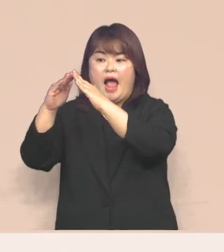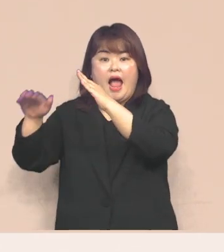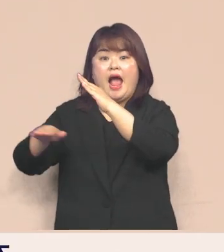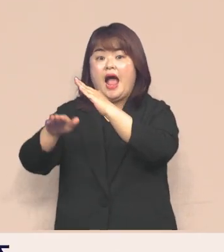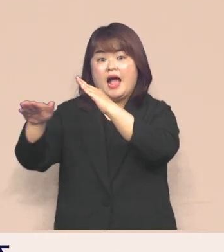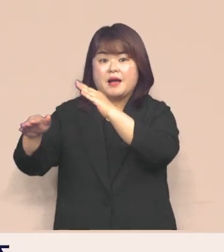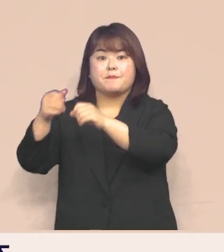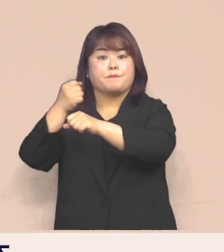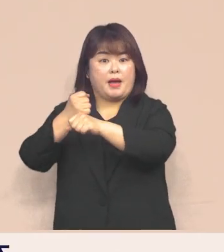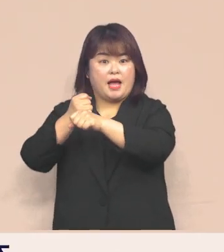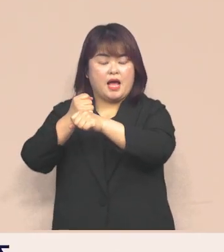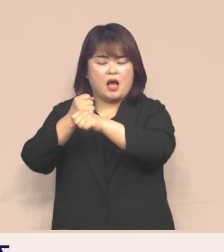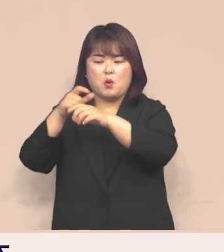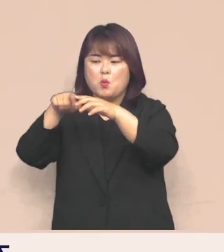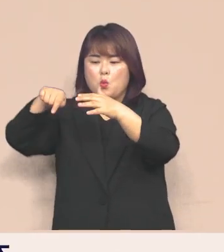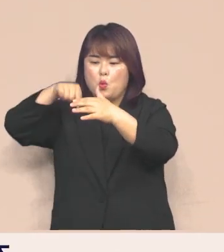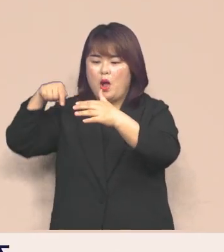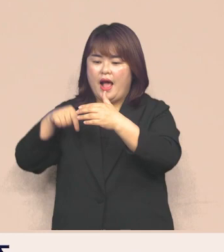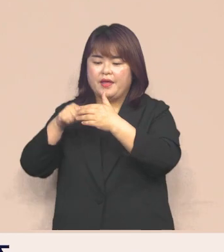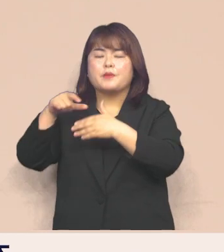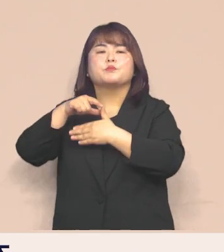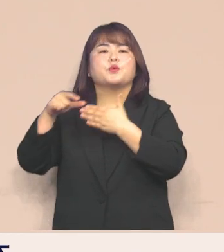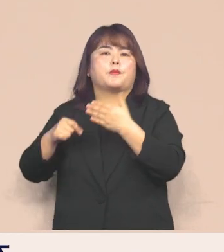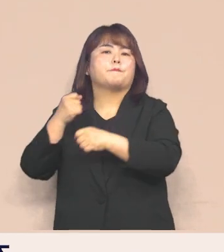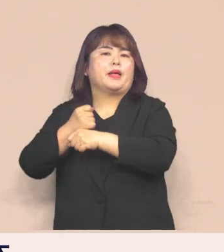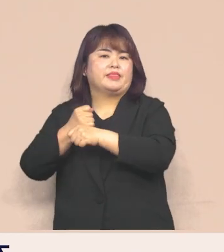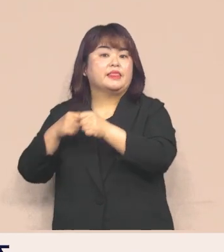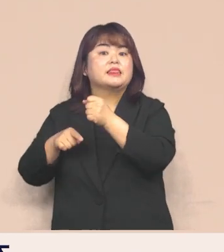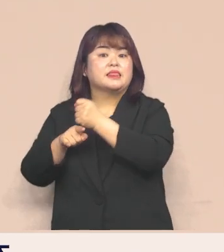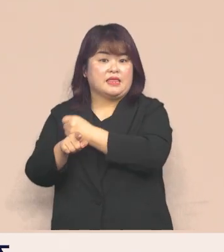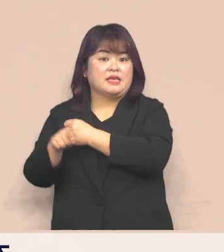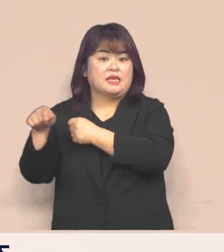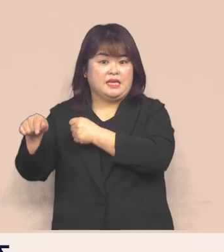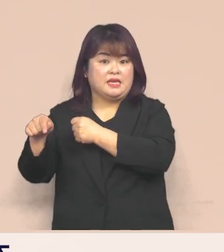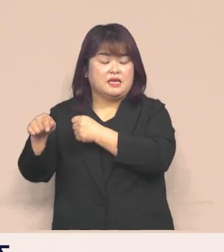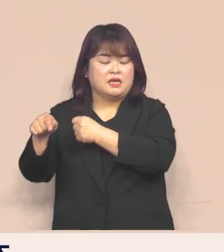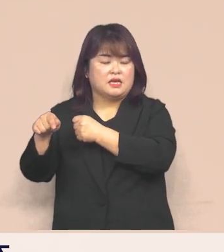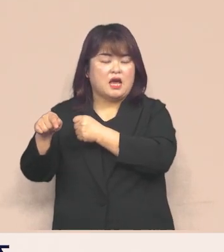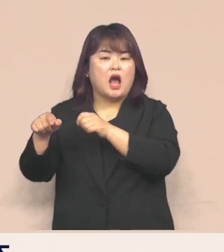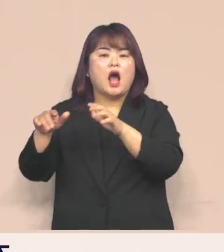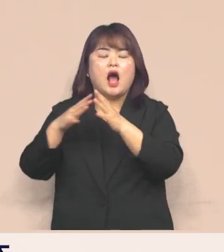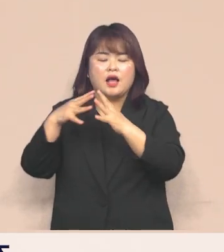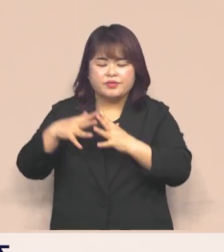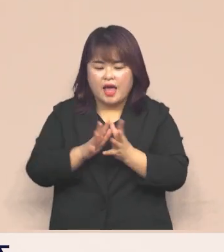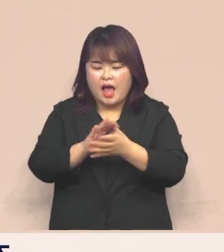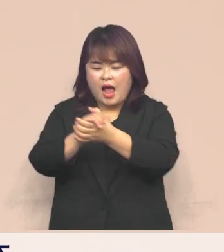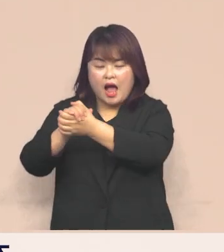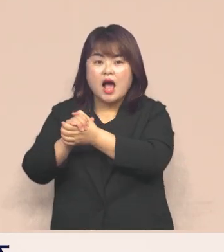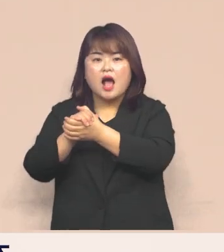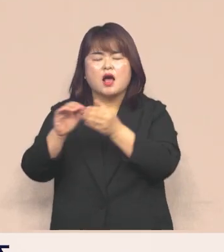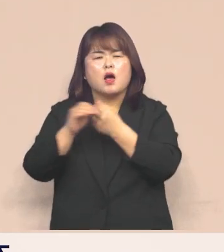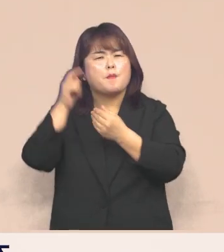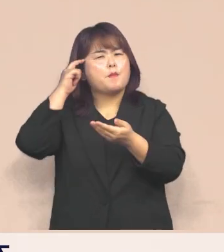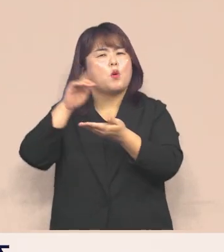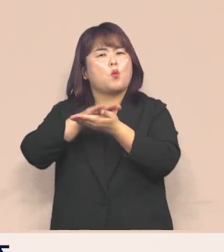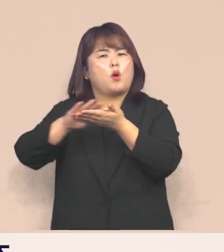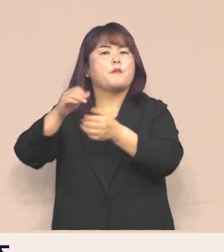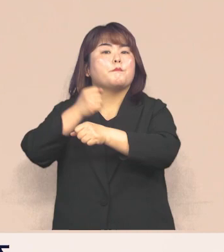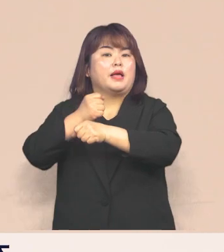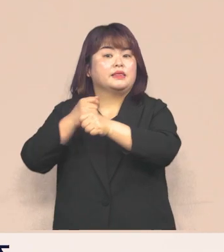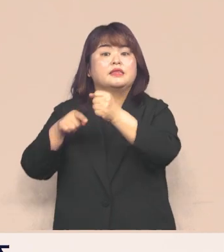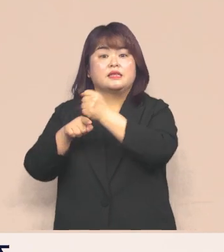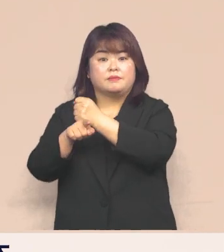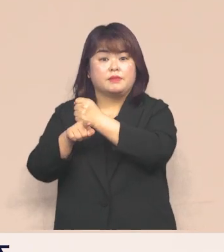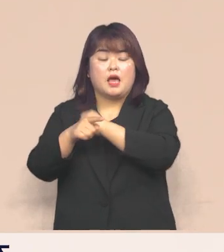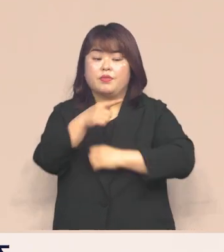만든다. 여성들은 소프트웨어로 그 가정에 단란함, 평화 이런 걸